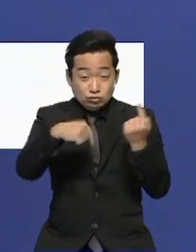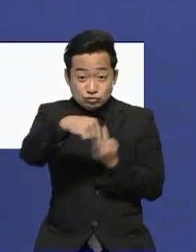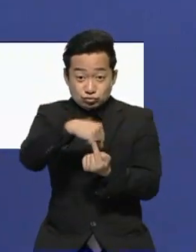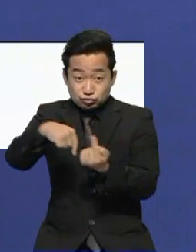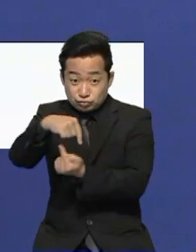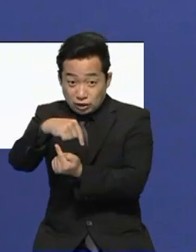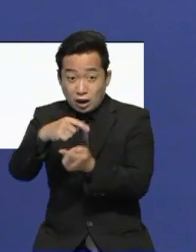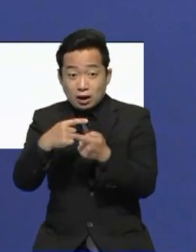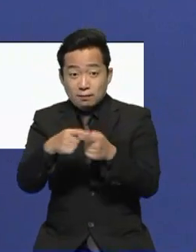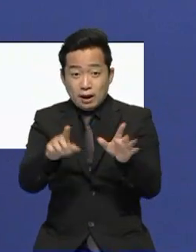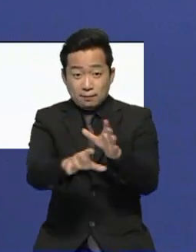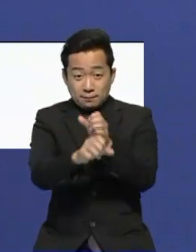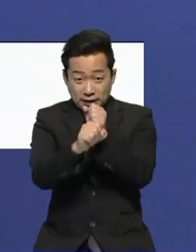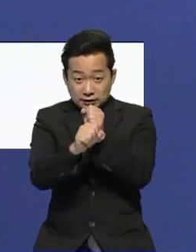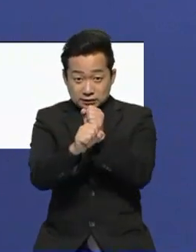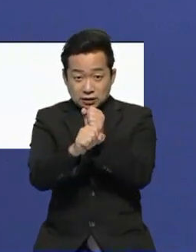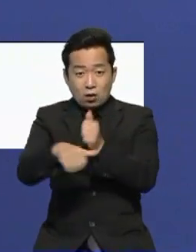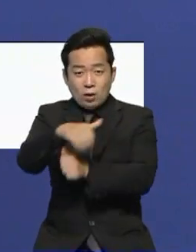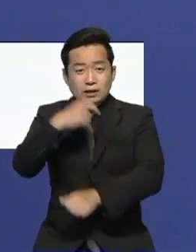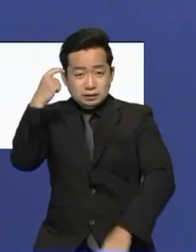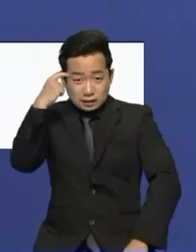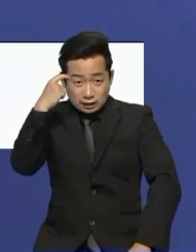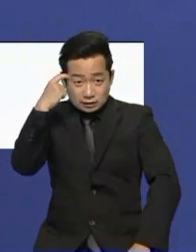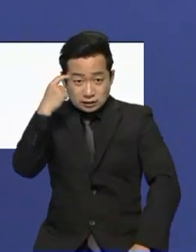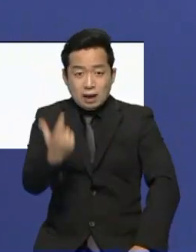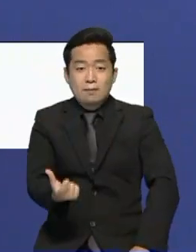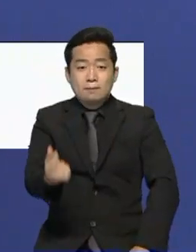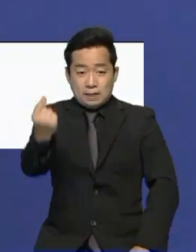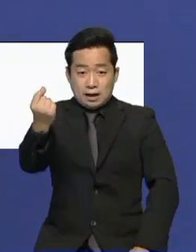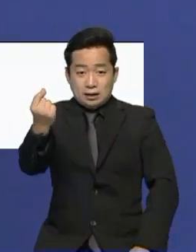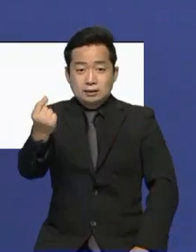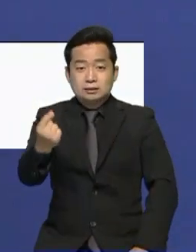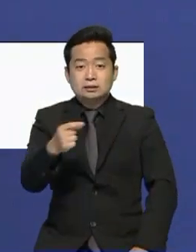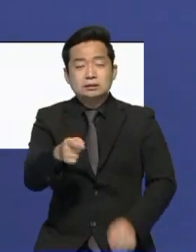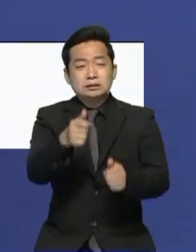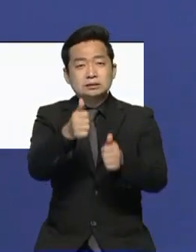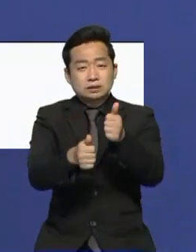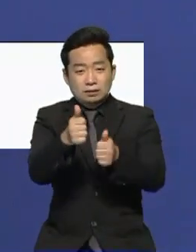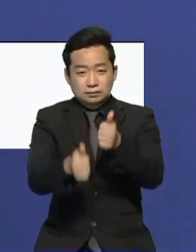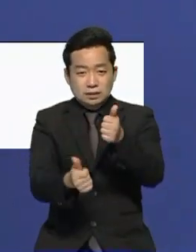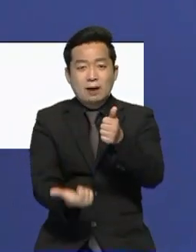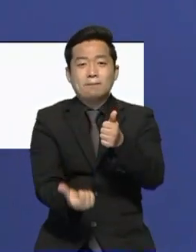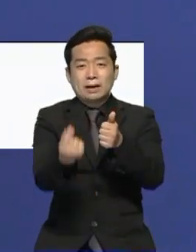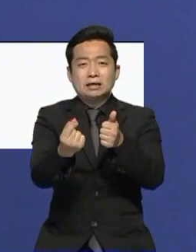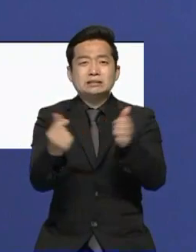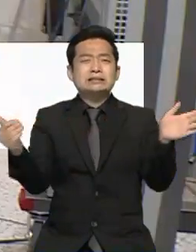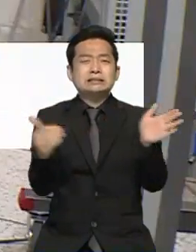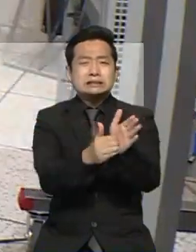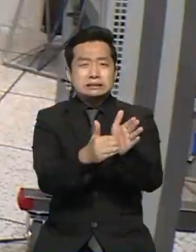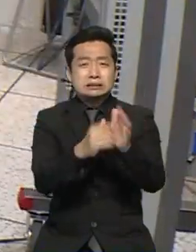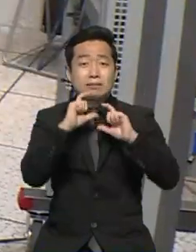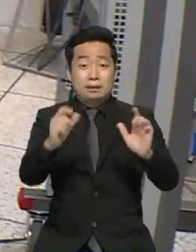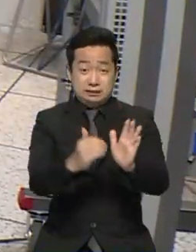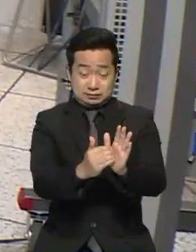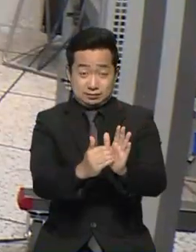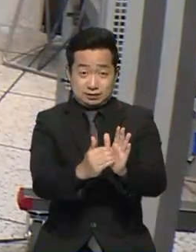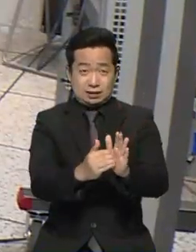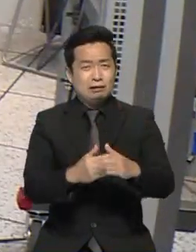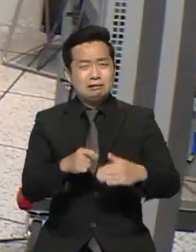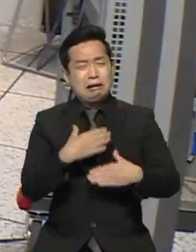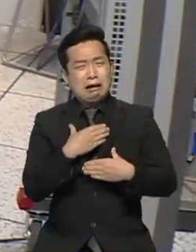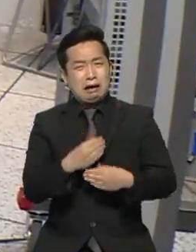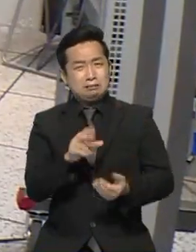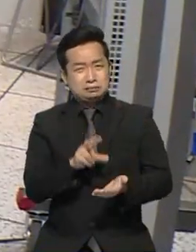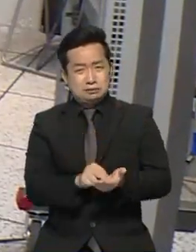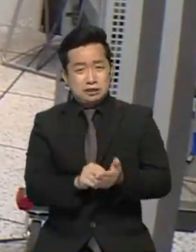표지평가 환경 일관성 유지 등을 고려하여 신속하게 표지평가 종료를 결정하였습니다. 안정성을 높이기